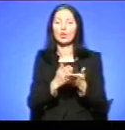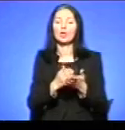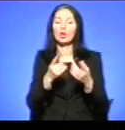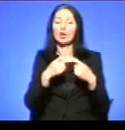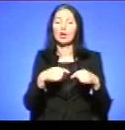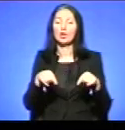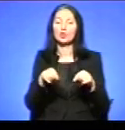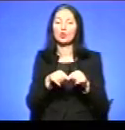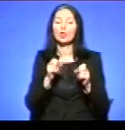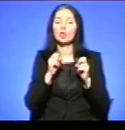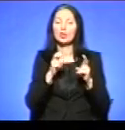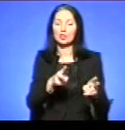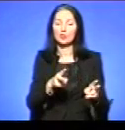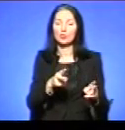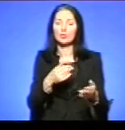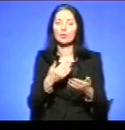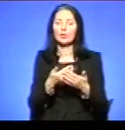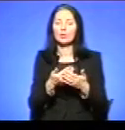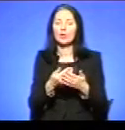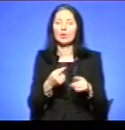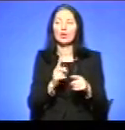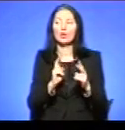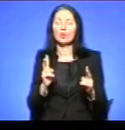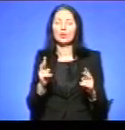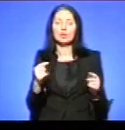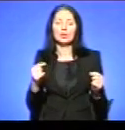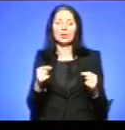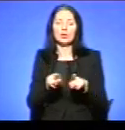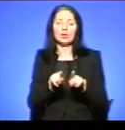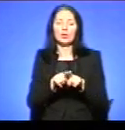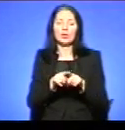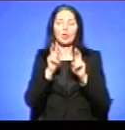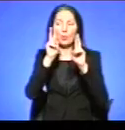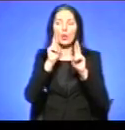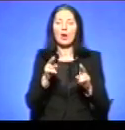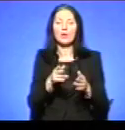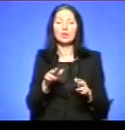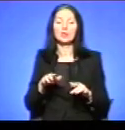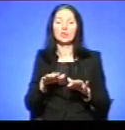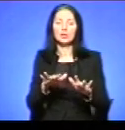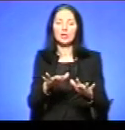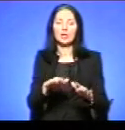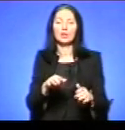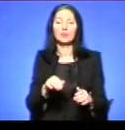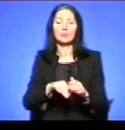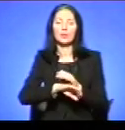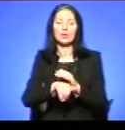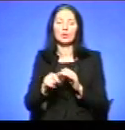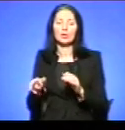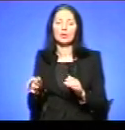Ну, насправді, якогось конкретного алгоритму або правил дії викрадачів щодо визначення ними